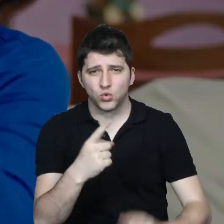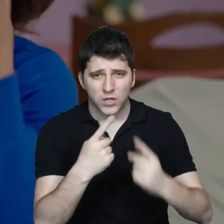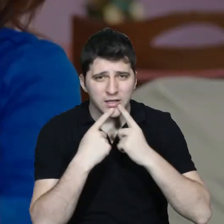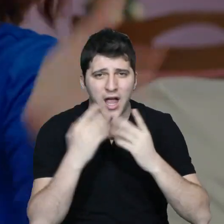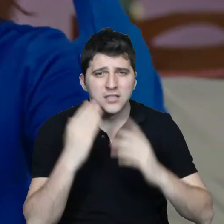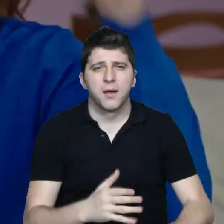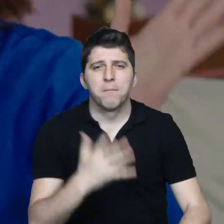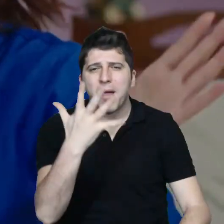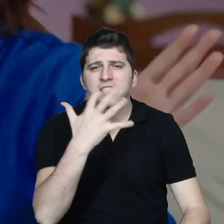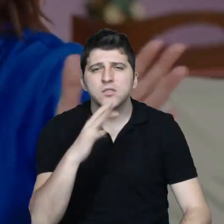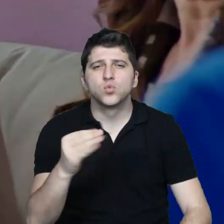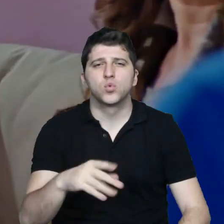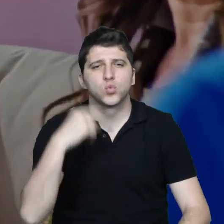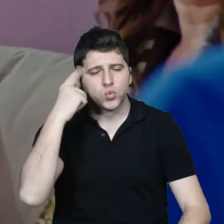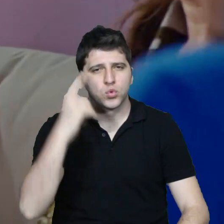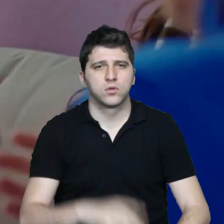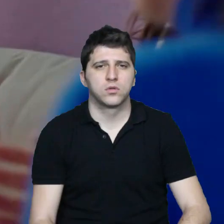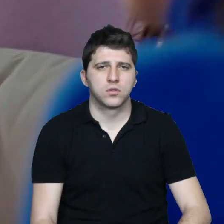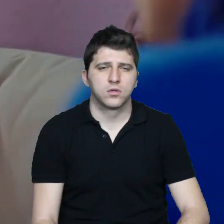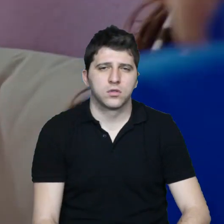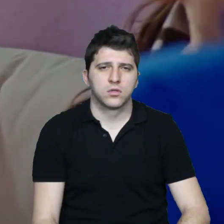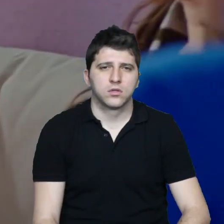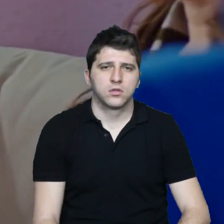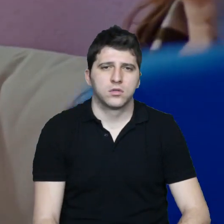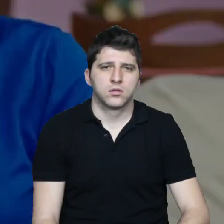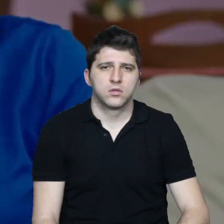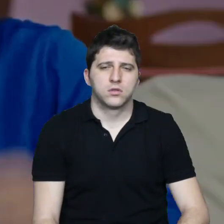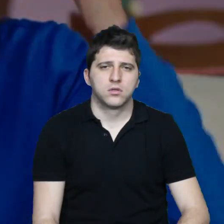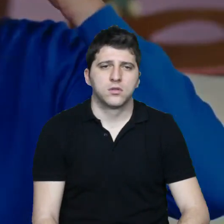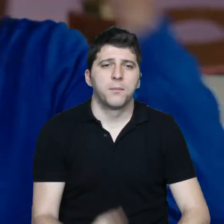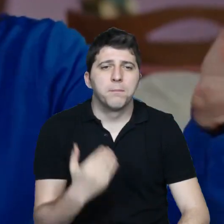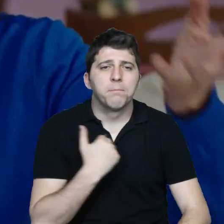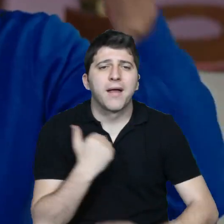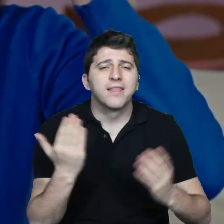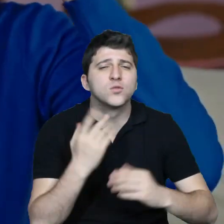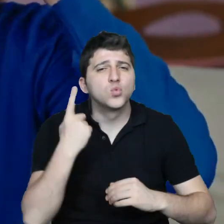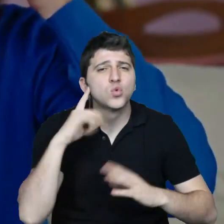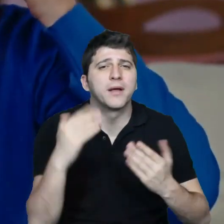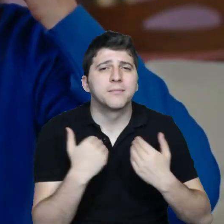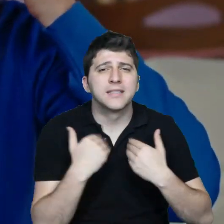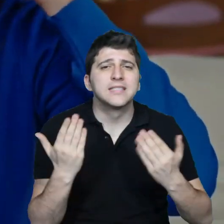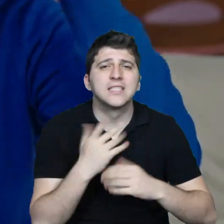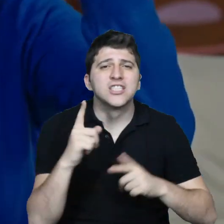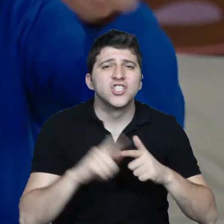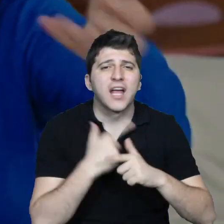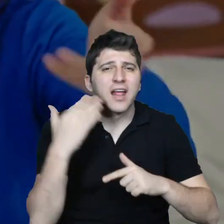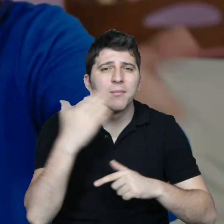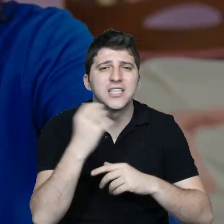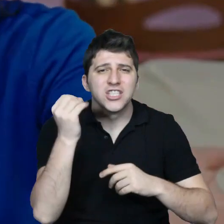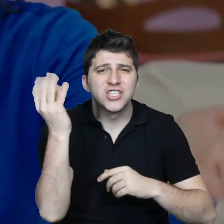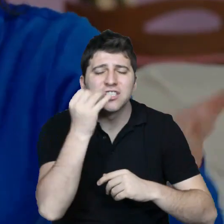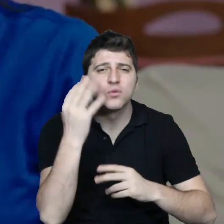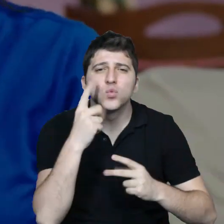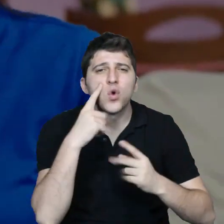söylediğini ancak 5 yaşındaki çocuk düşünür. Ya ben nasıl duymadım ya? Nasıl duymadım o jandarmayı? O ışıkları